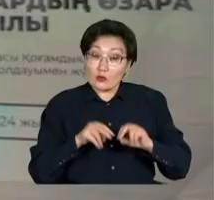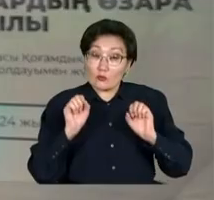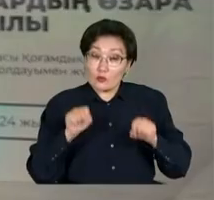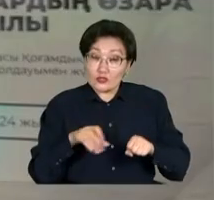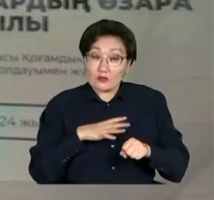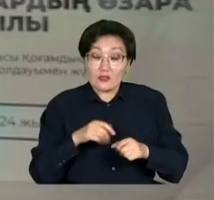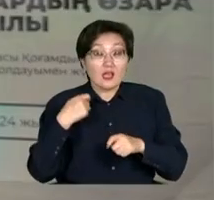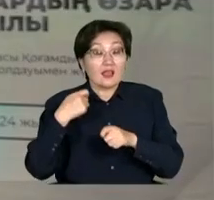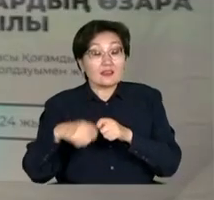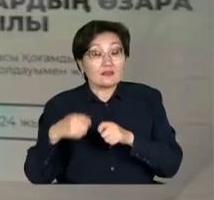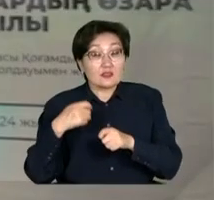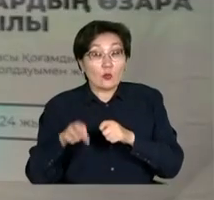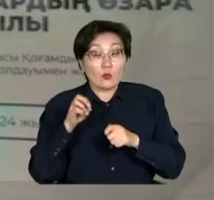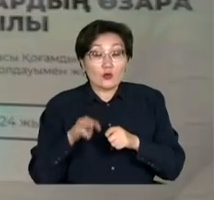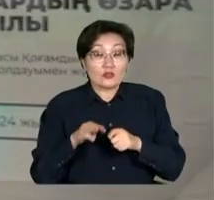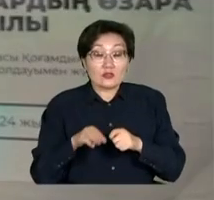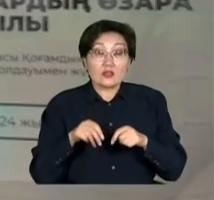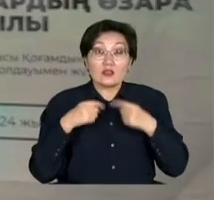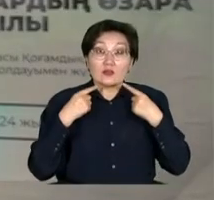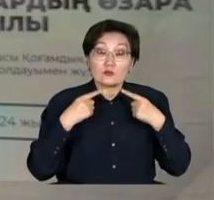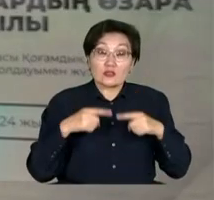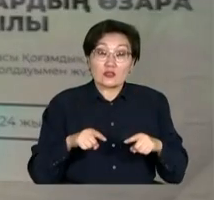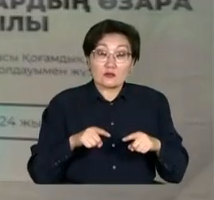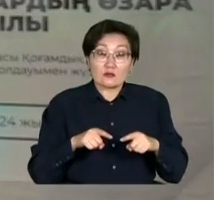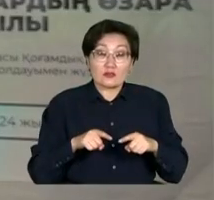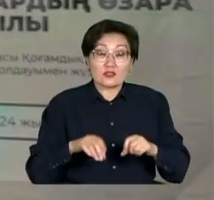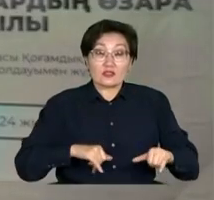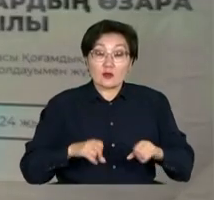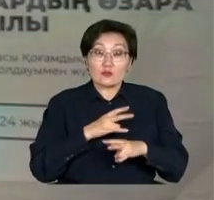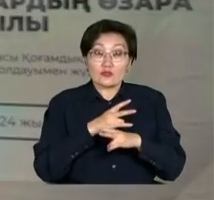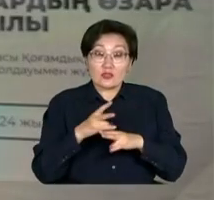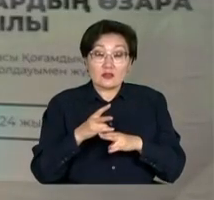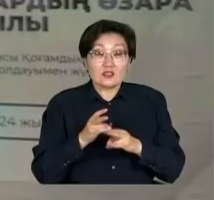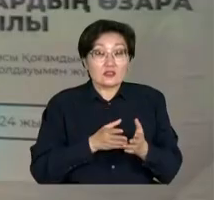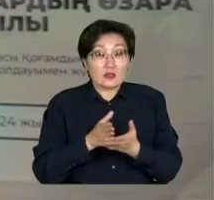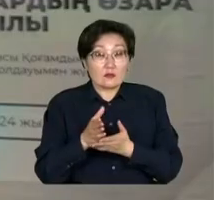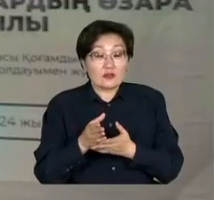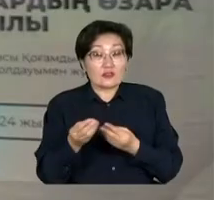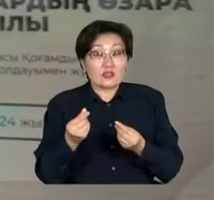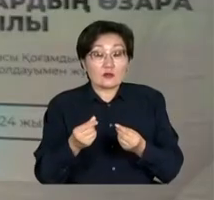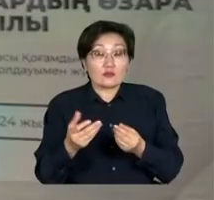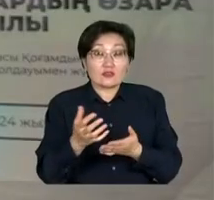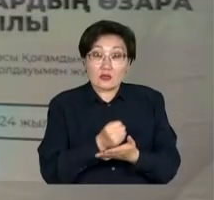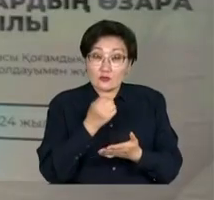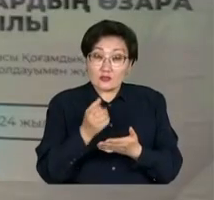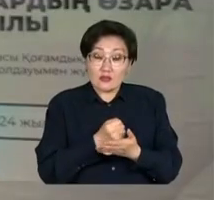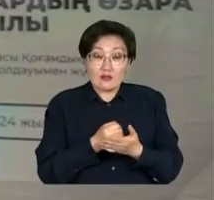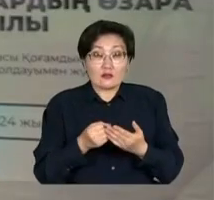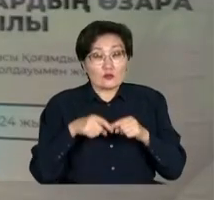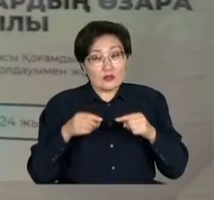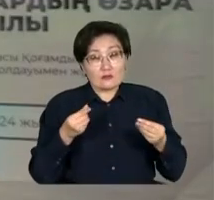от финансирования тех или иных террористических течений или отмывания денег, а также финансовых махинаций.